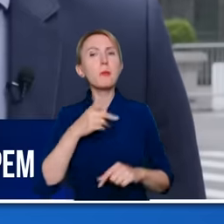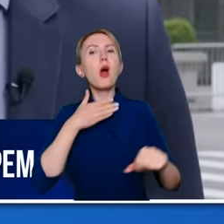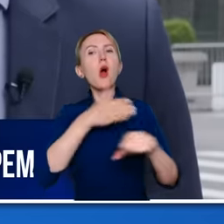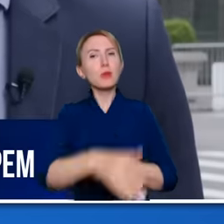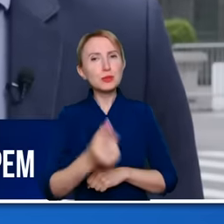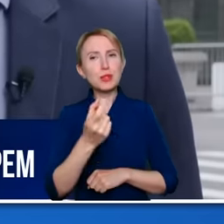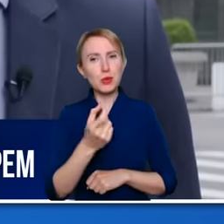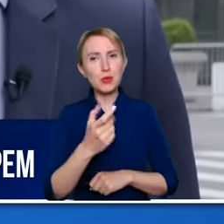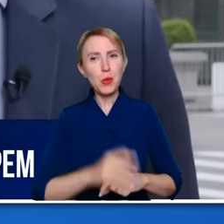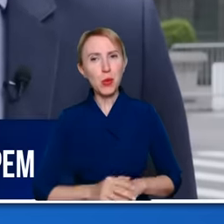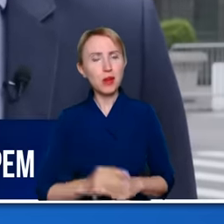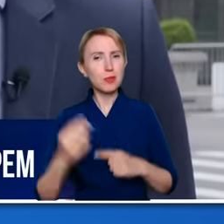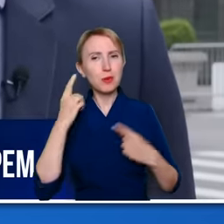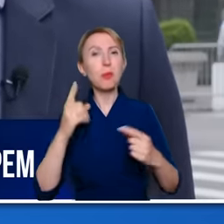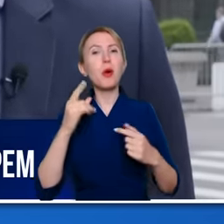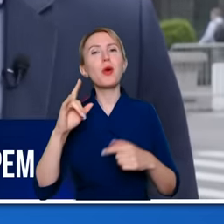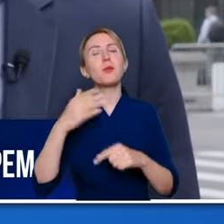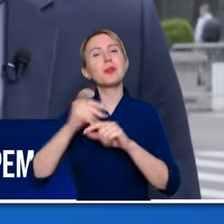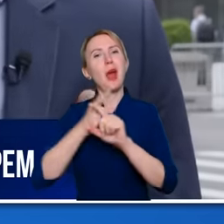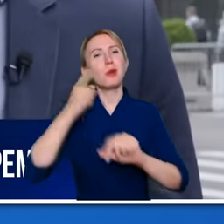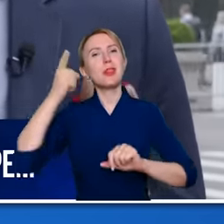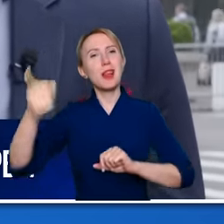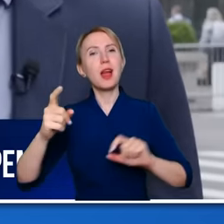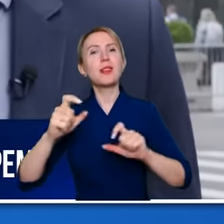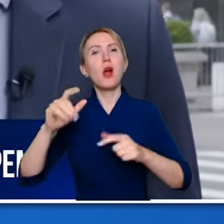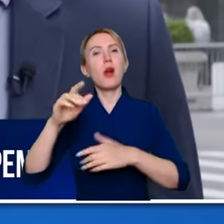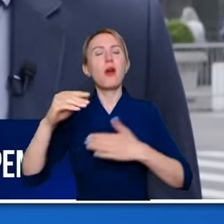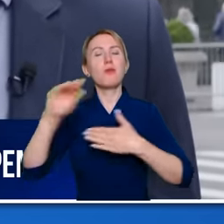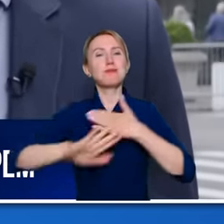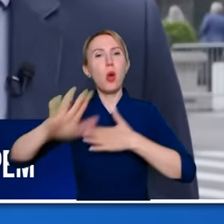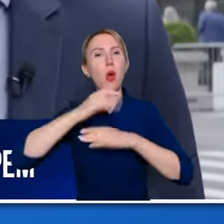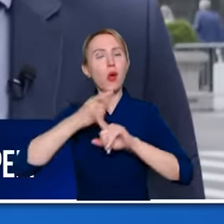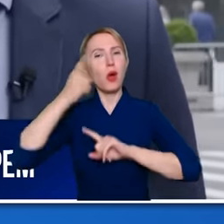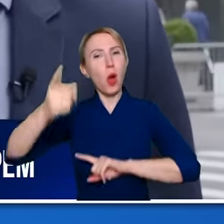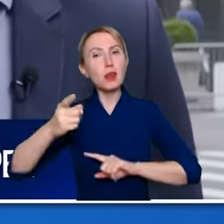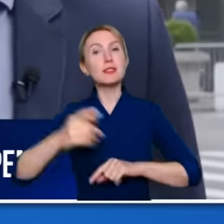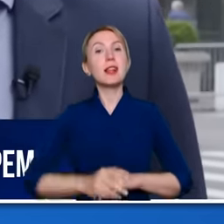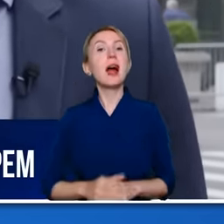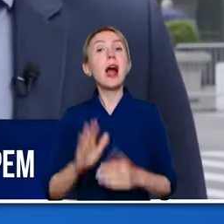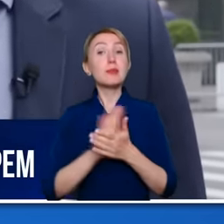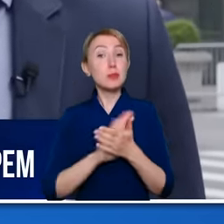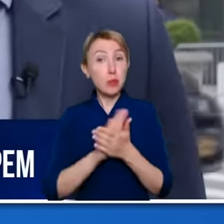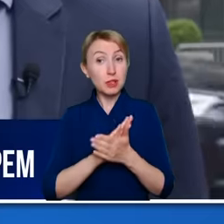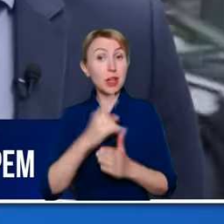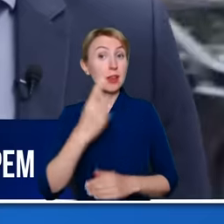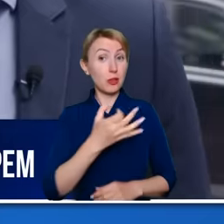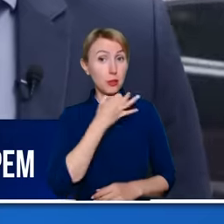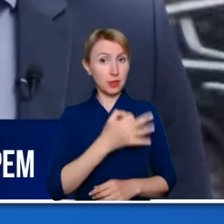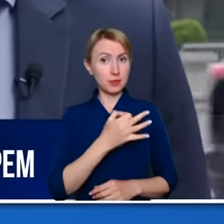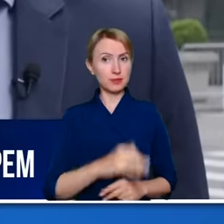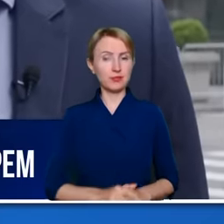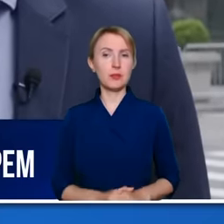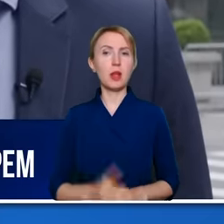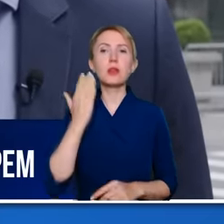jest daleko stąd, cały ocean nas dzieli. Ale przepraszam, jedno pytanie, bo to jest